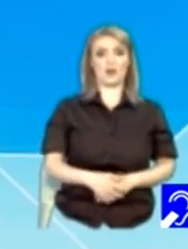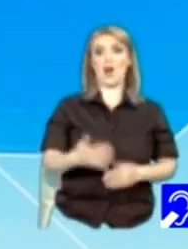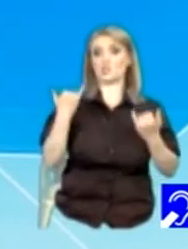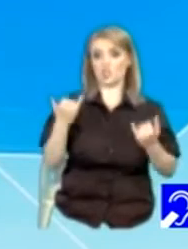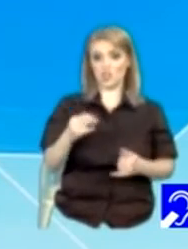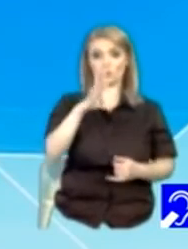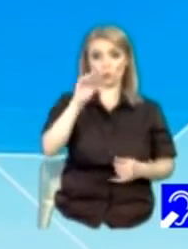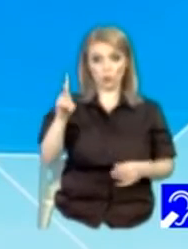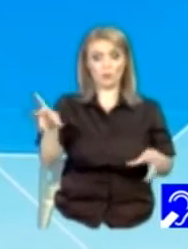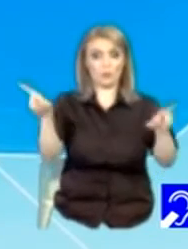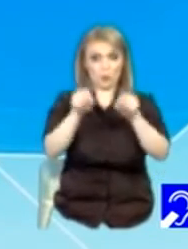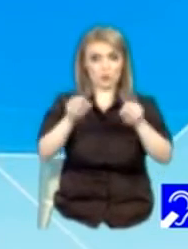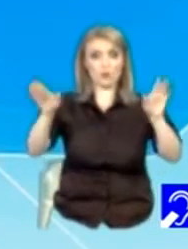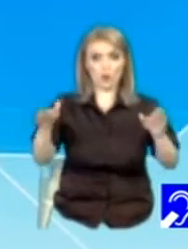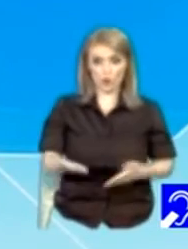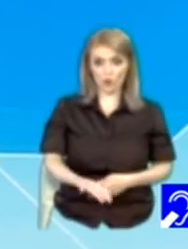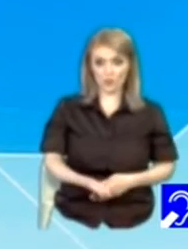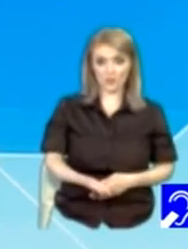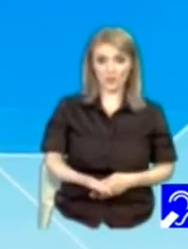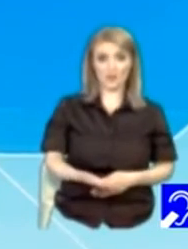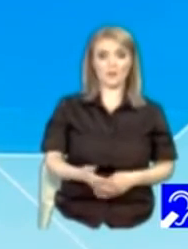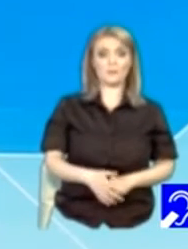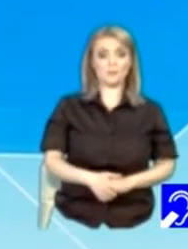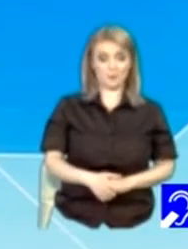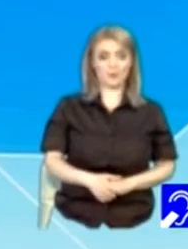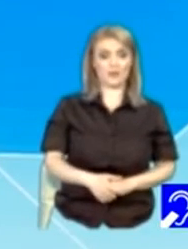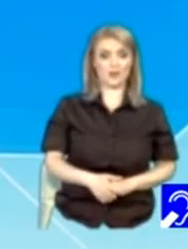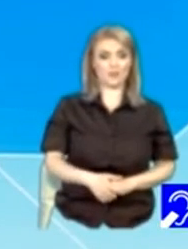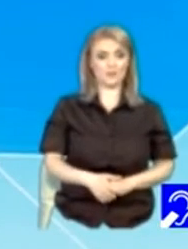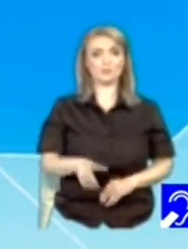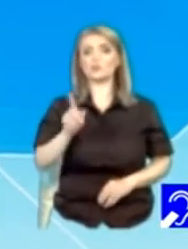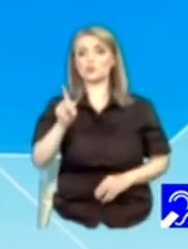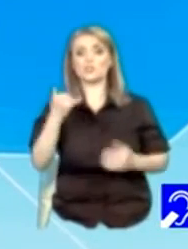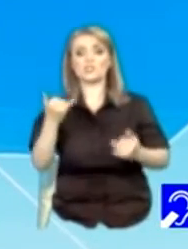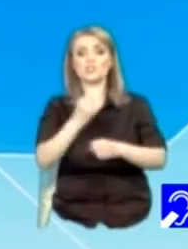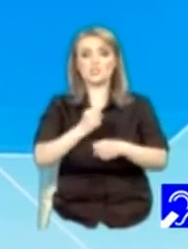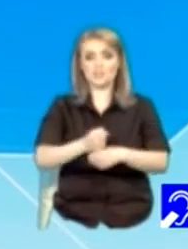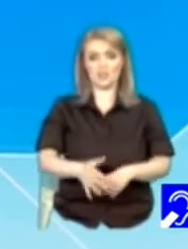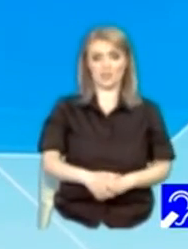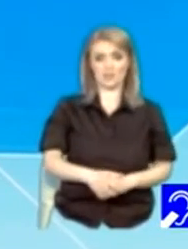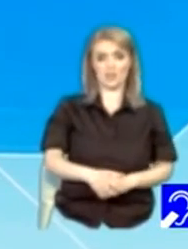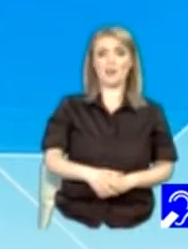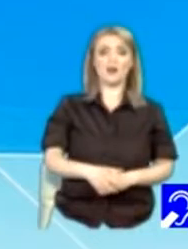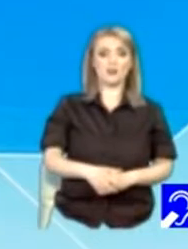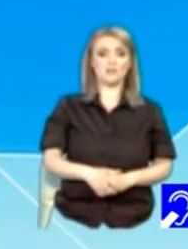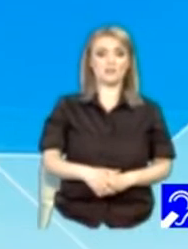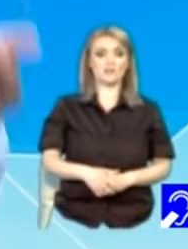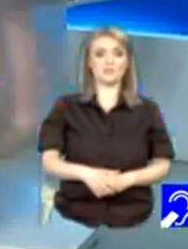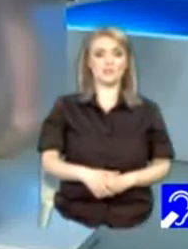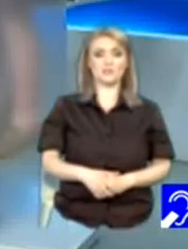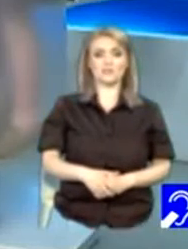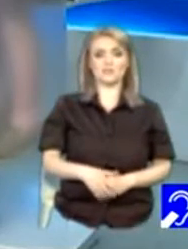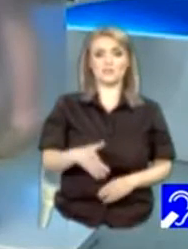care implică în această campanie electorală oameni și elemente nocive, precum ar fi viciosul